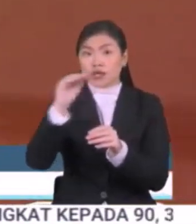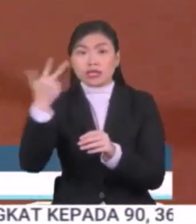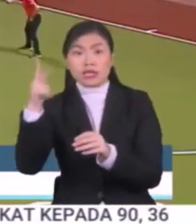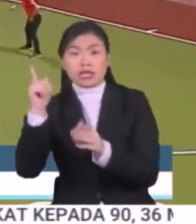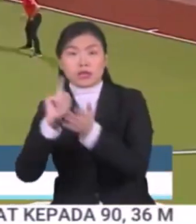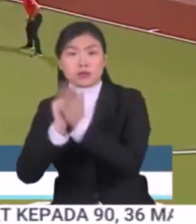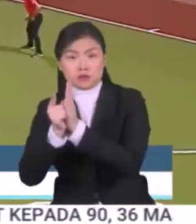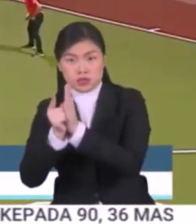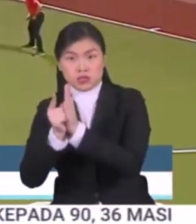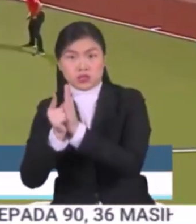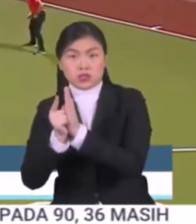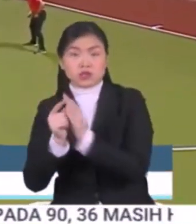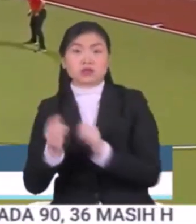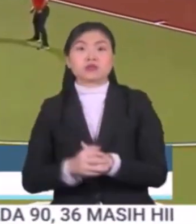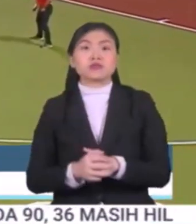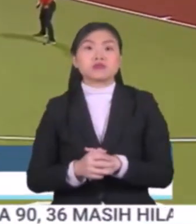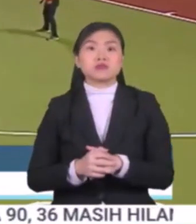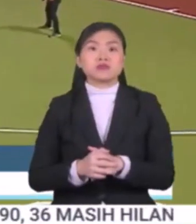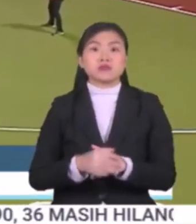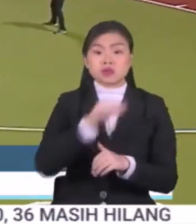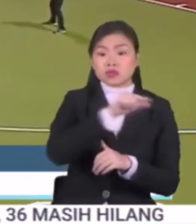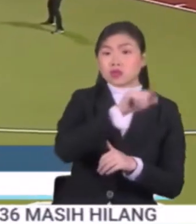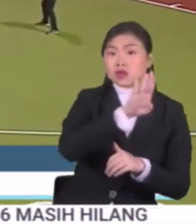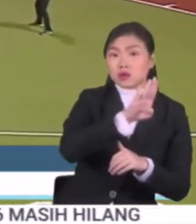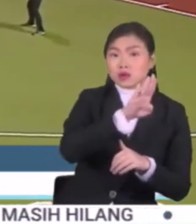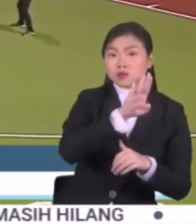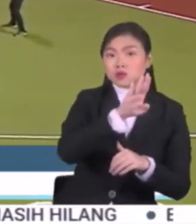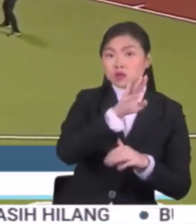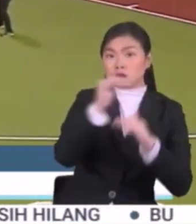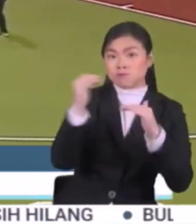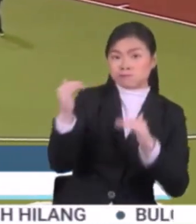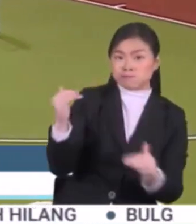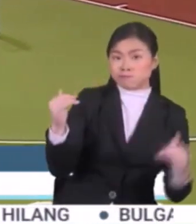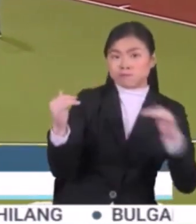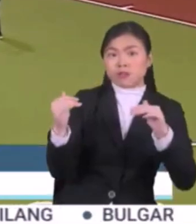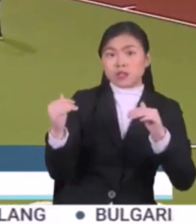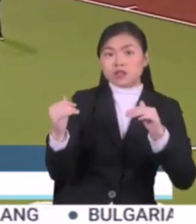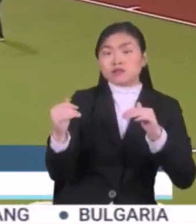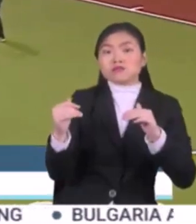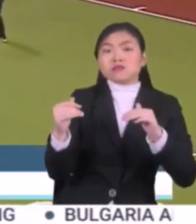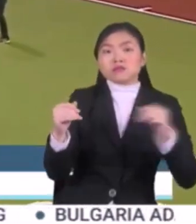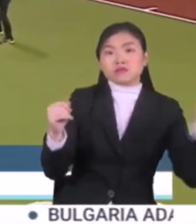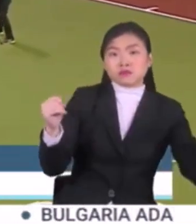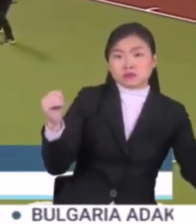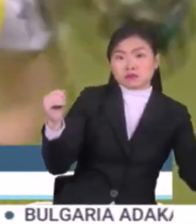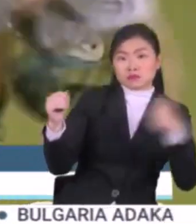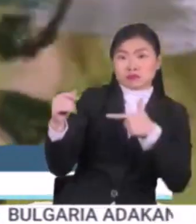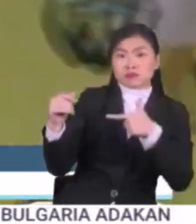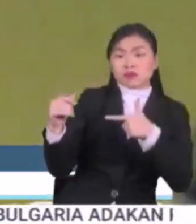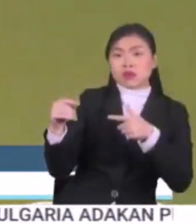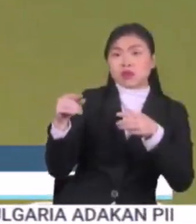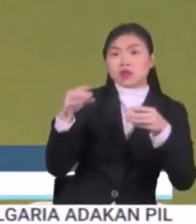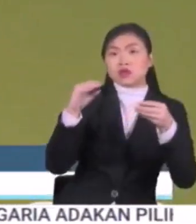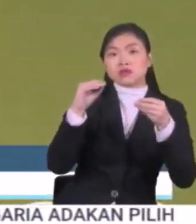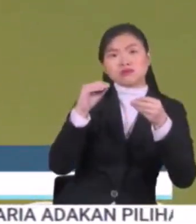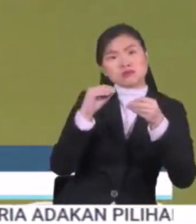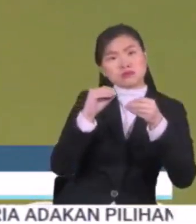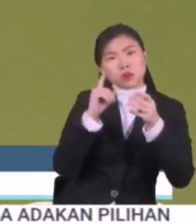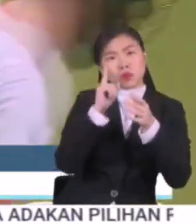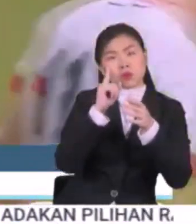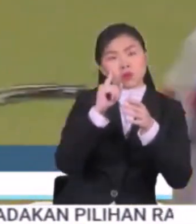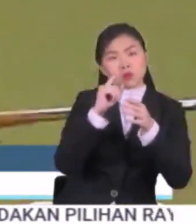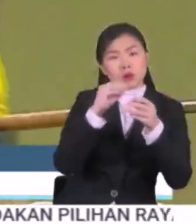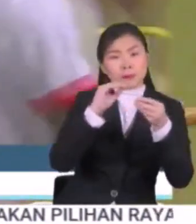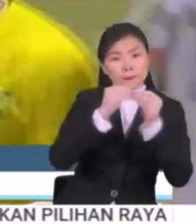minit kemudian menerusi pukulan sudut penalti. Great Britain bangkit merapatkan kedudukan selepas Caden Dracy memudahkan pukulan sudut penalti